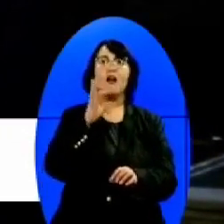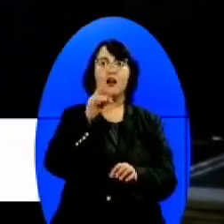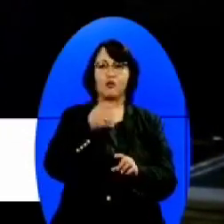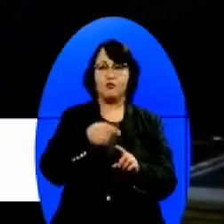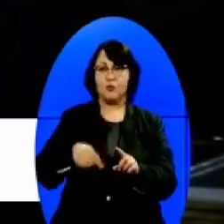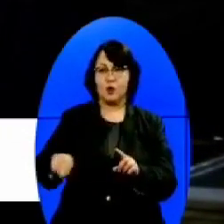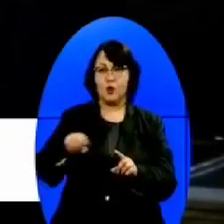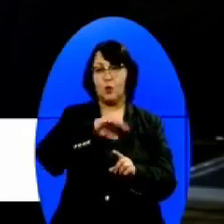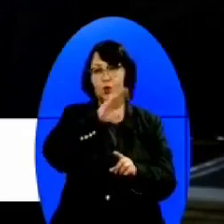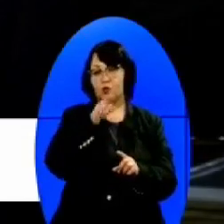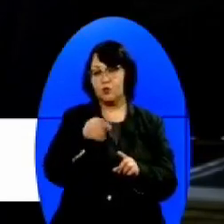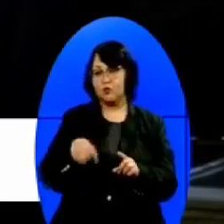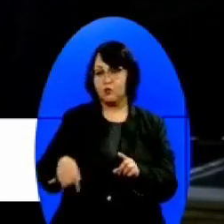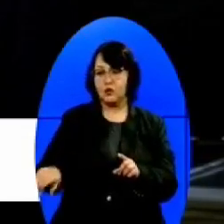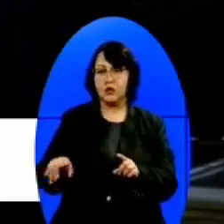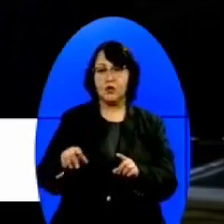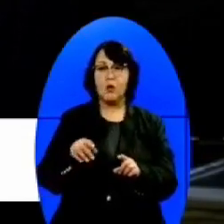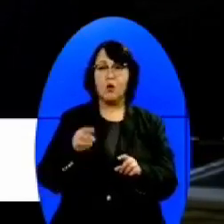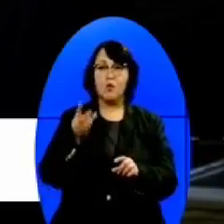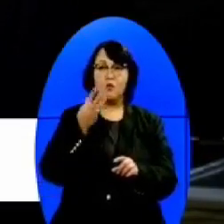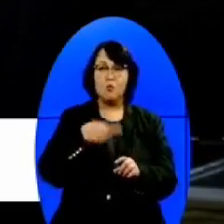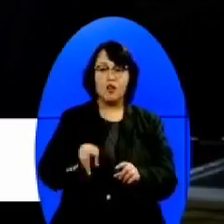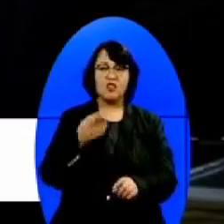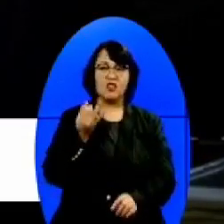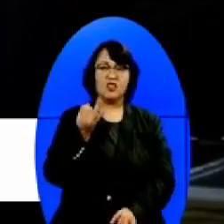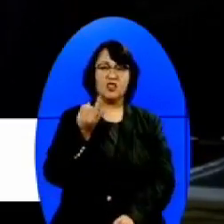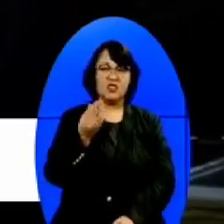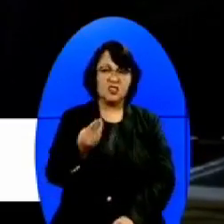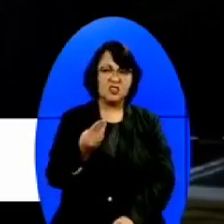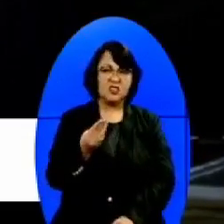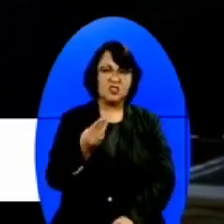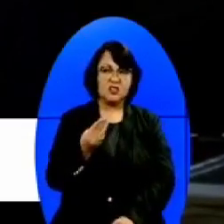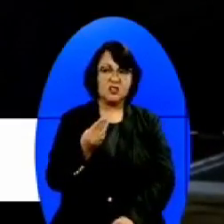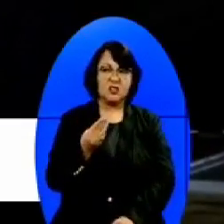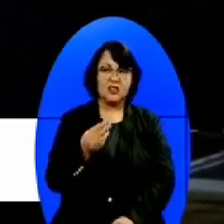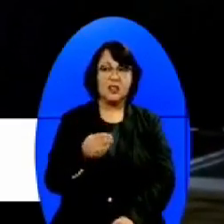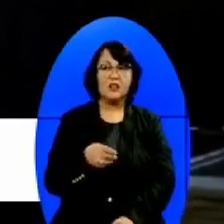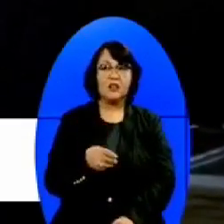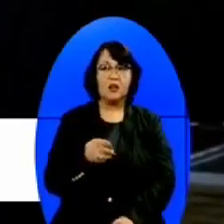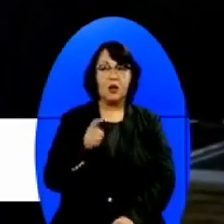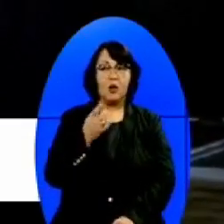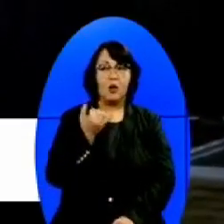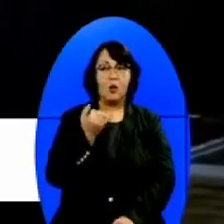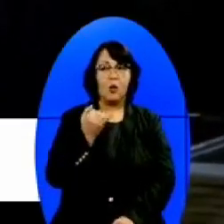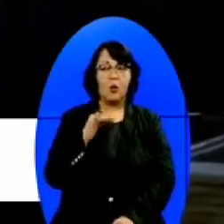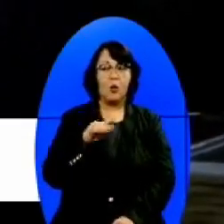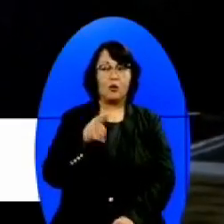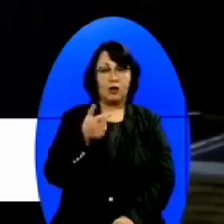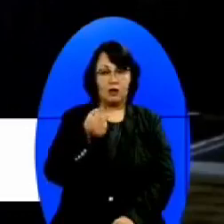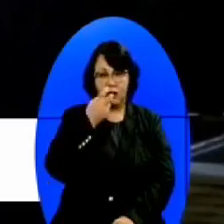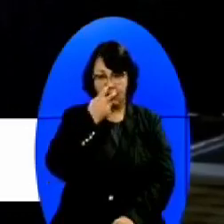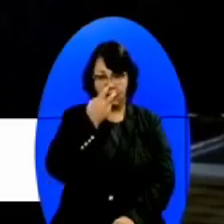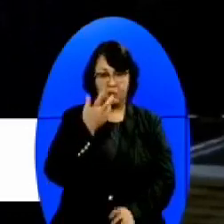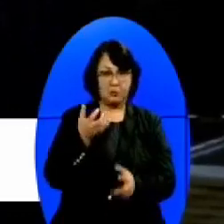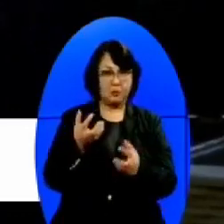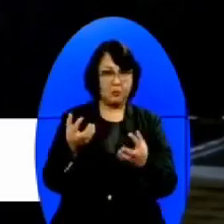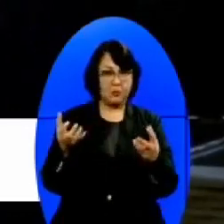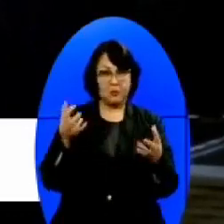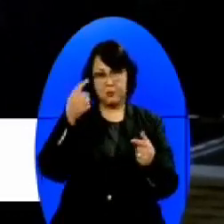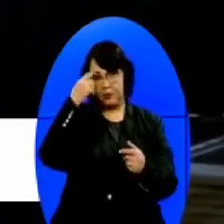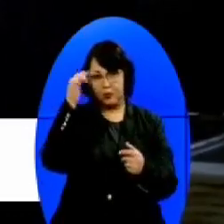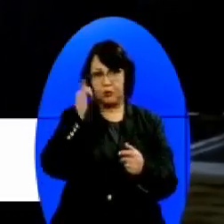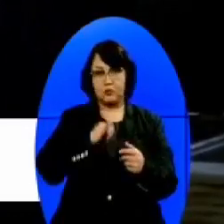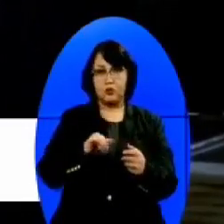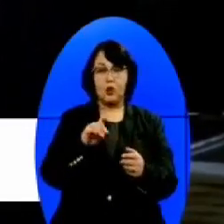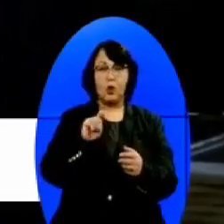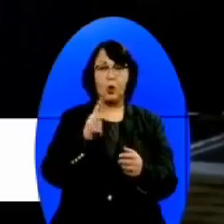хавтгай модын иштэ хутаг болвол энэ нилийн түгээмэл тархацтай. Монгол нутагт одоо